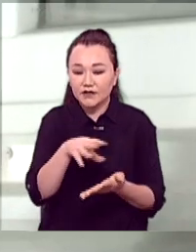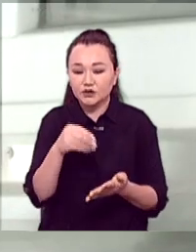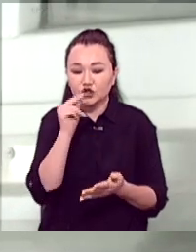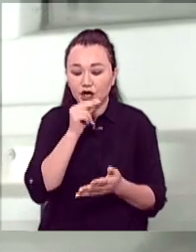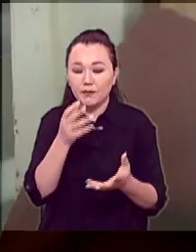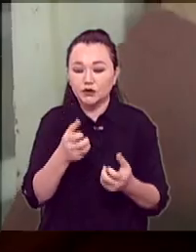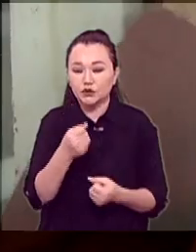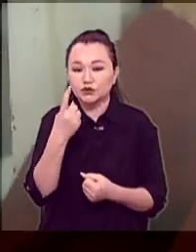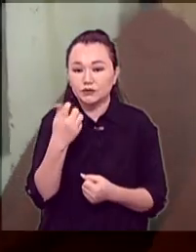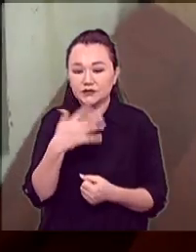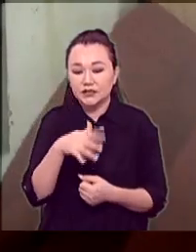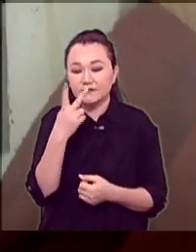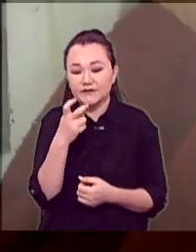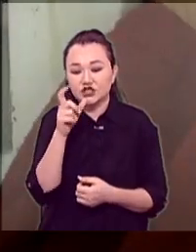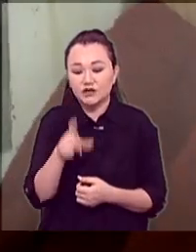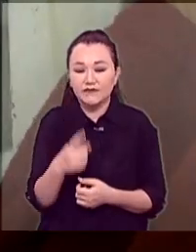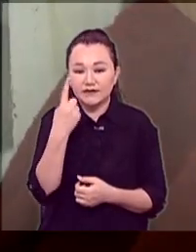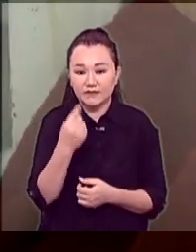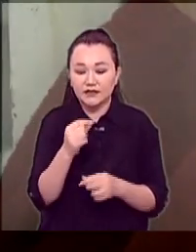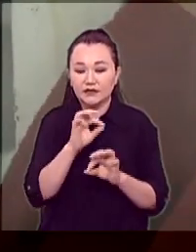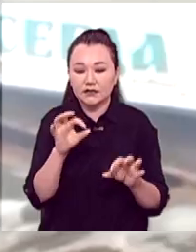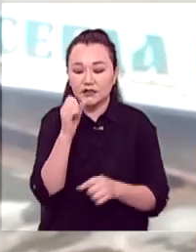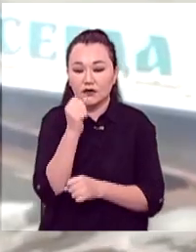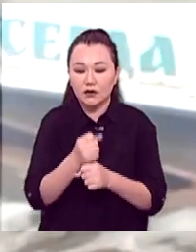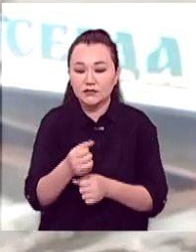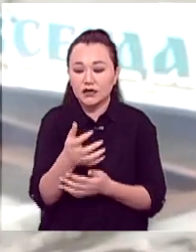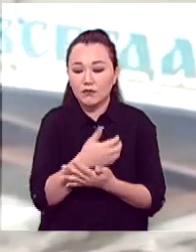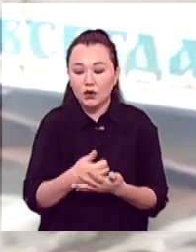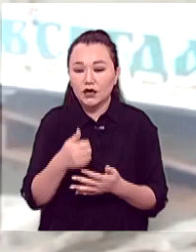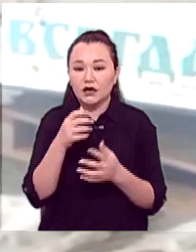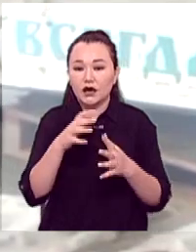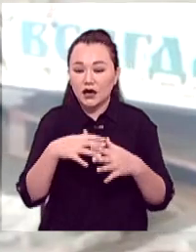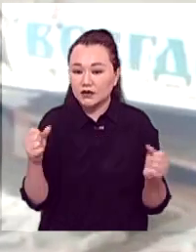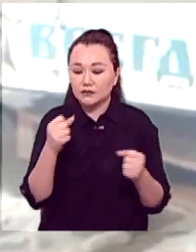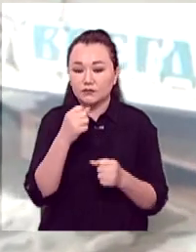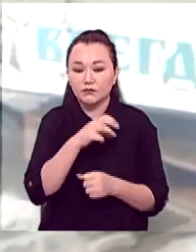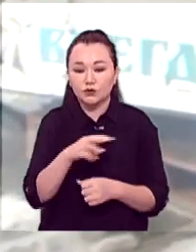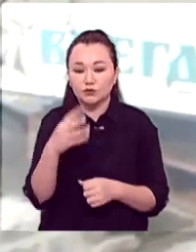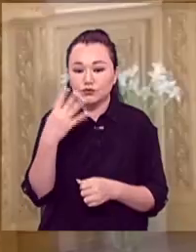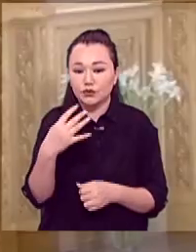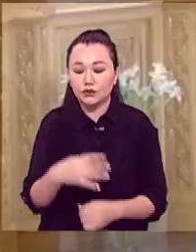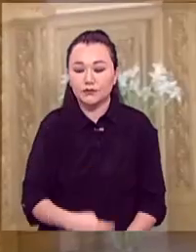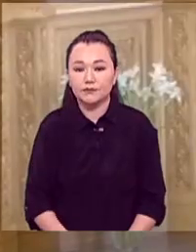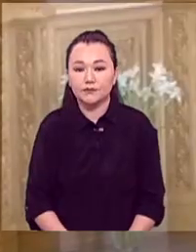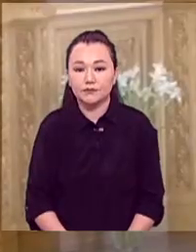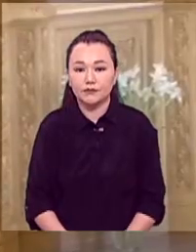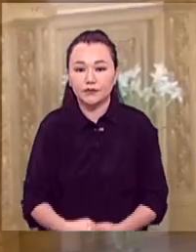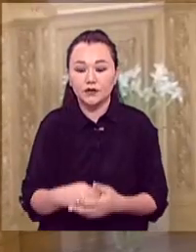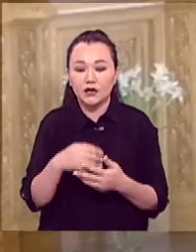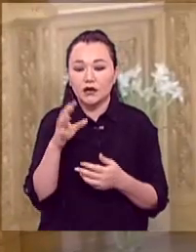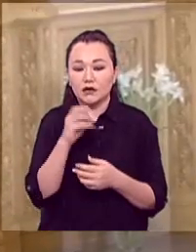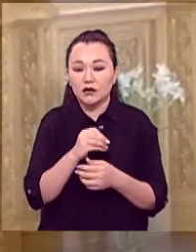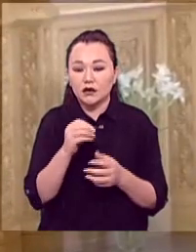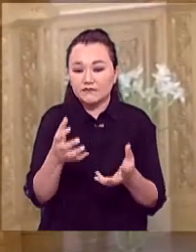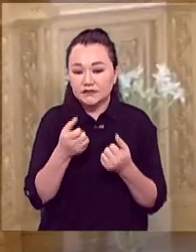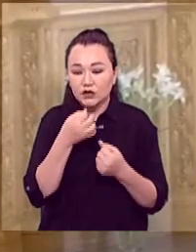получают 150-200 человек в день Говорит работник собора разбирают все минут за 40 взять